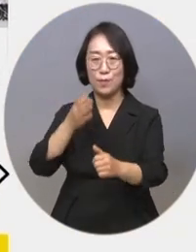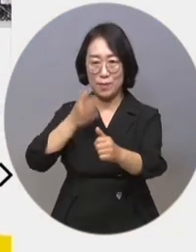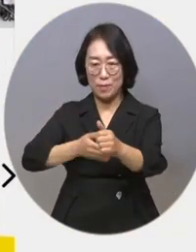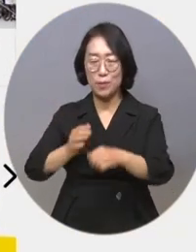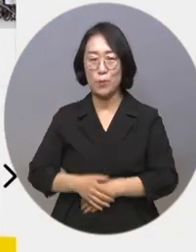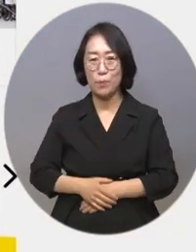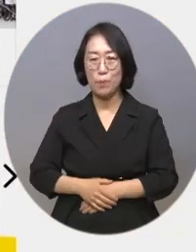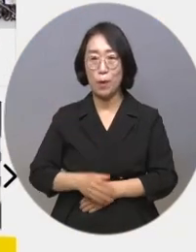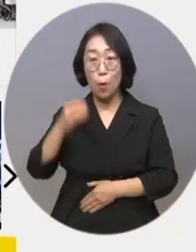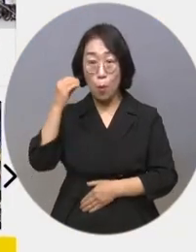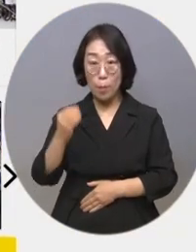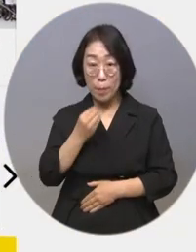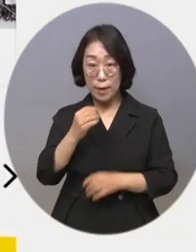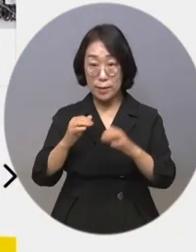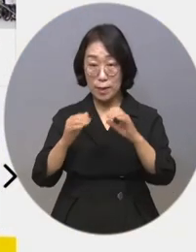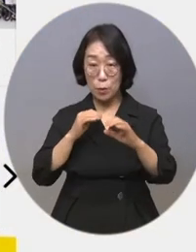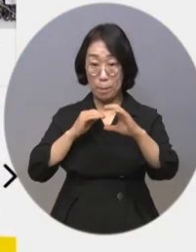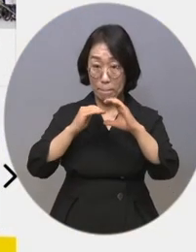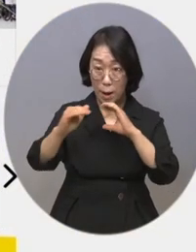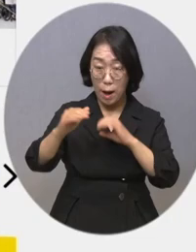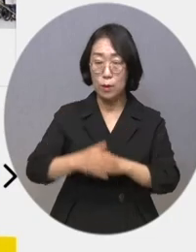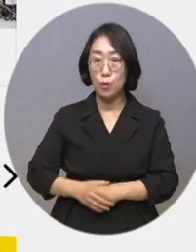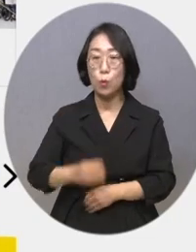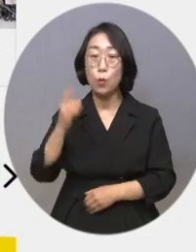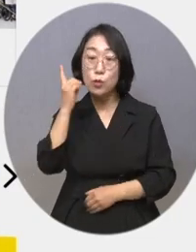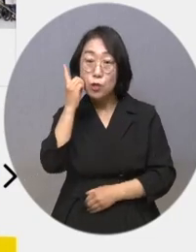홈페이지 또는 전자우편,